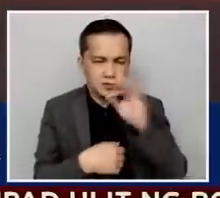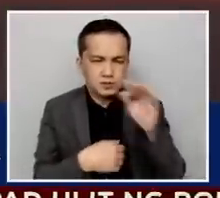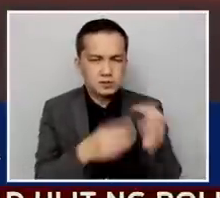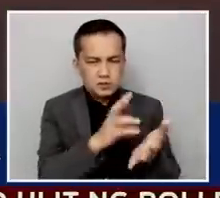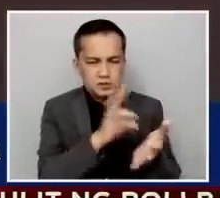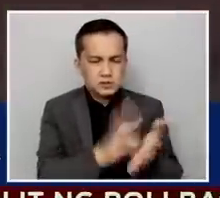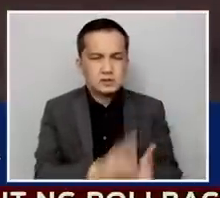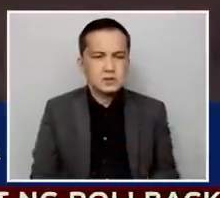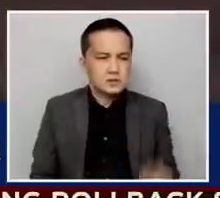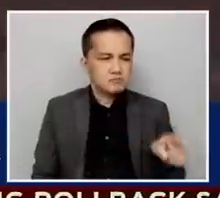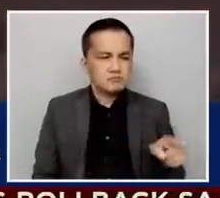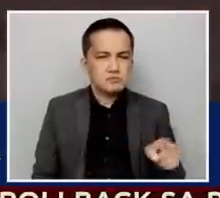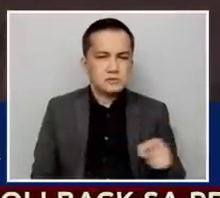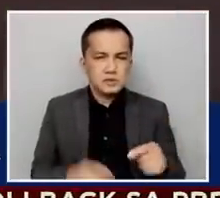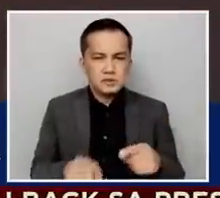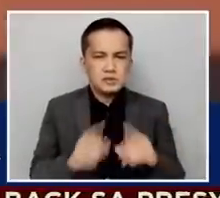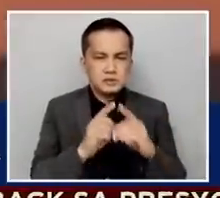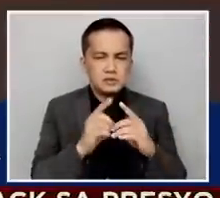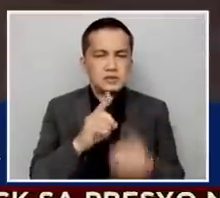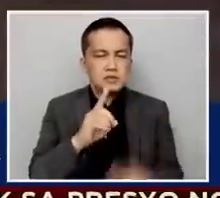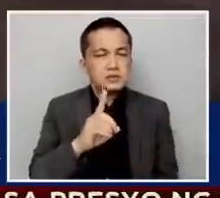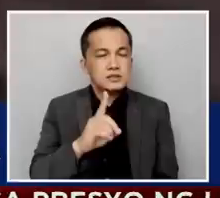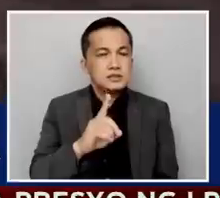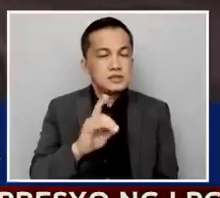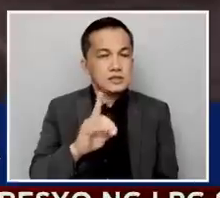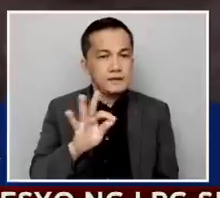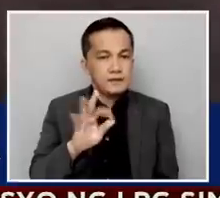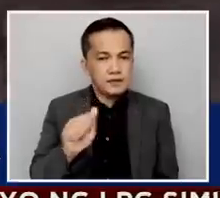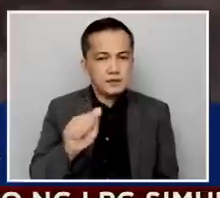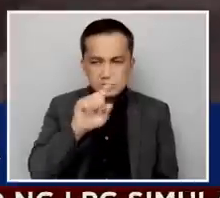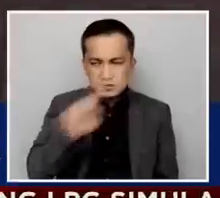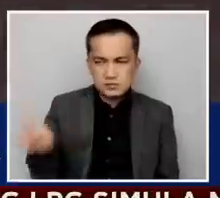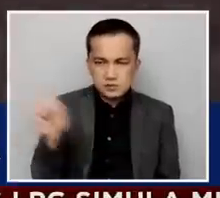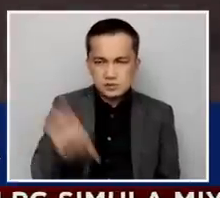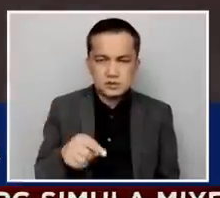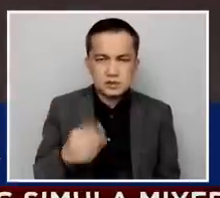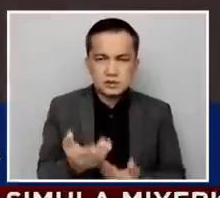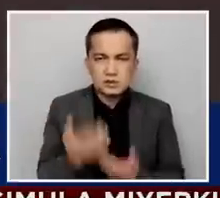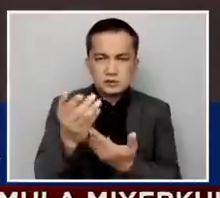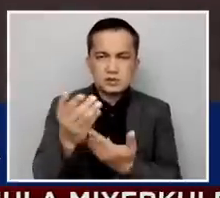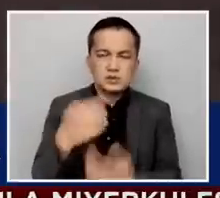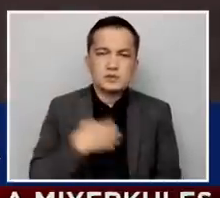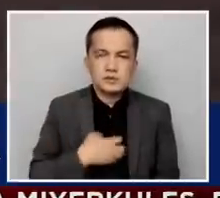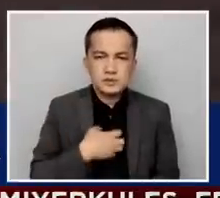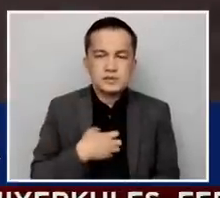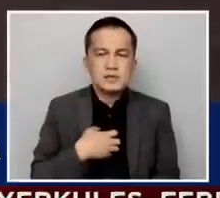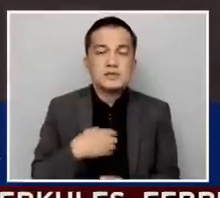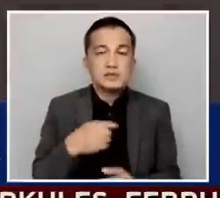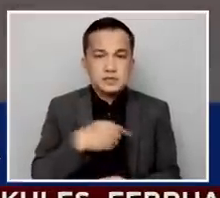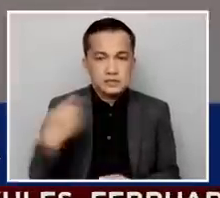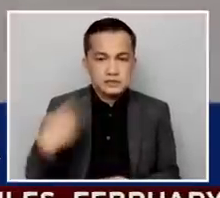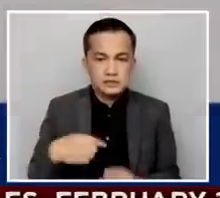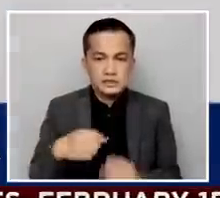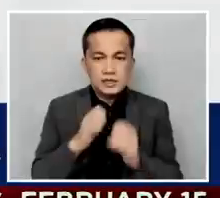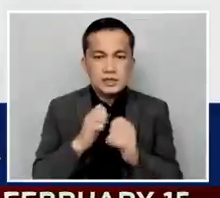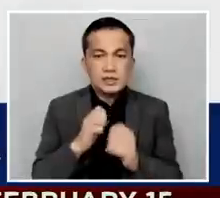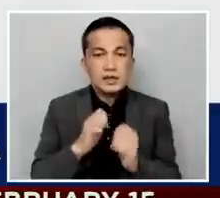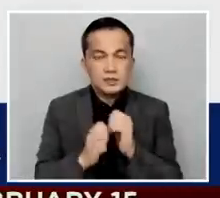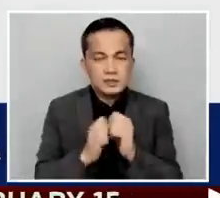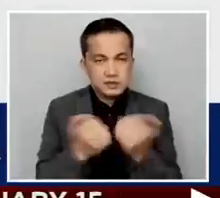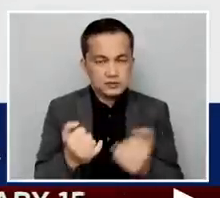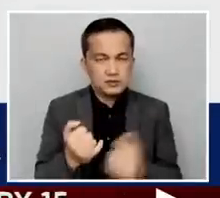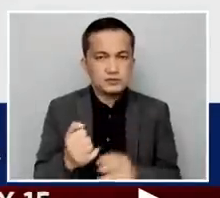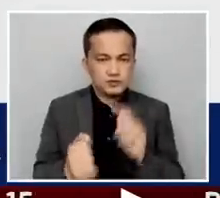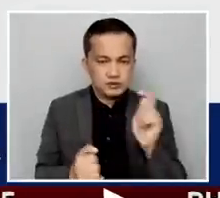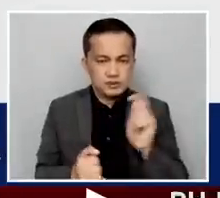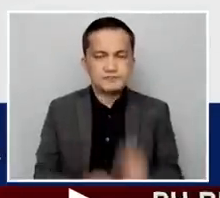Marin itong kinundina ng Department of Foreign Affairs sa inihaing diplomatic protest sa Chinese Embassy ngayong Martes. Sa